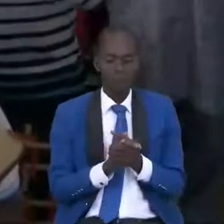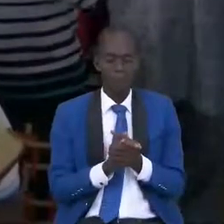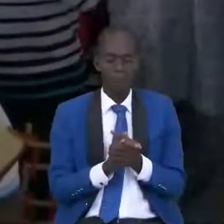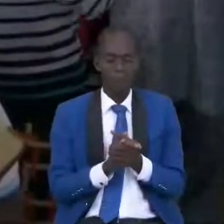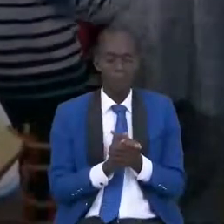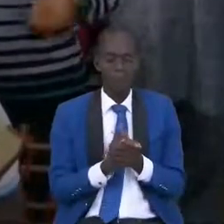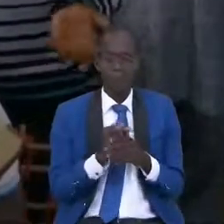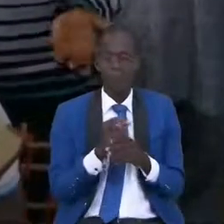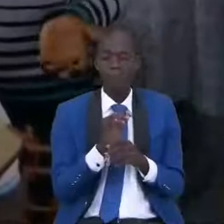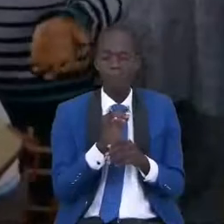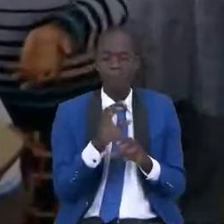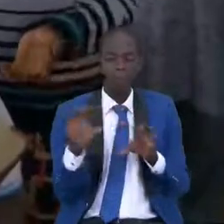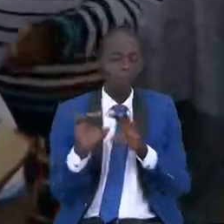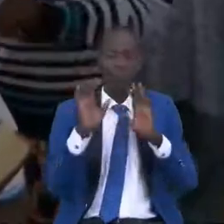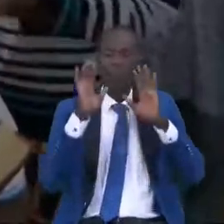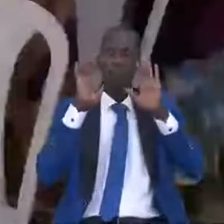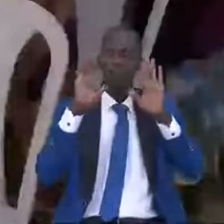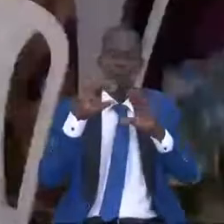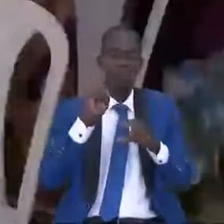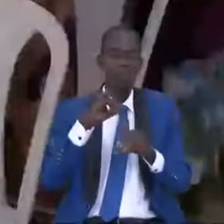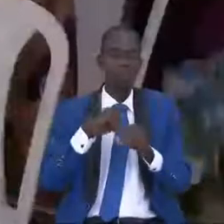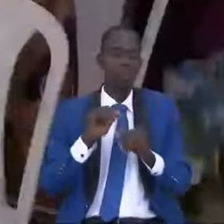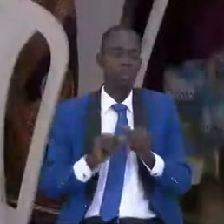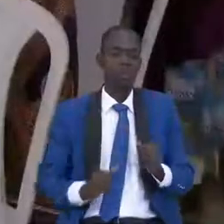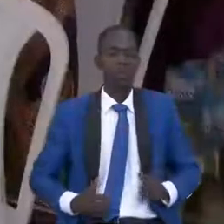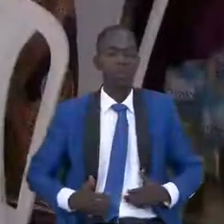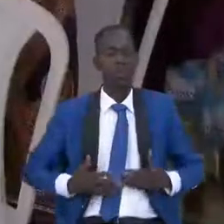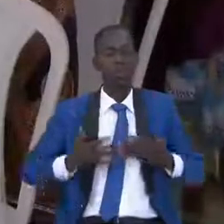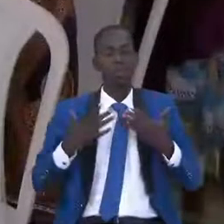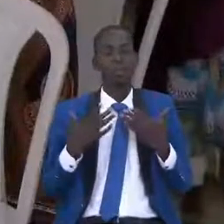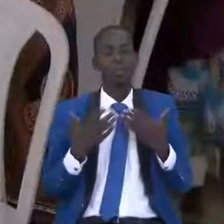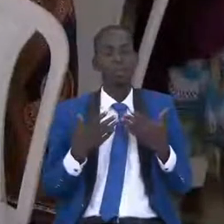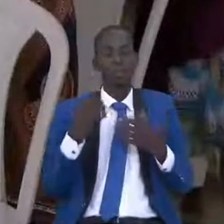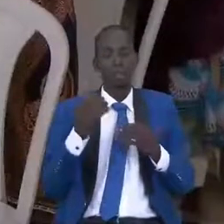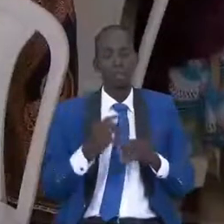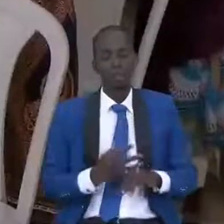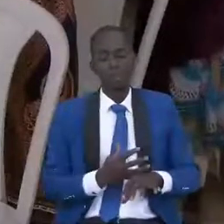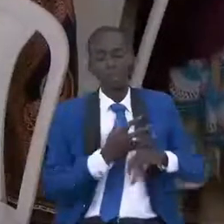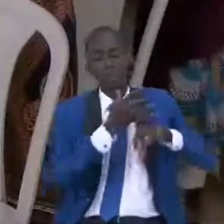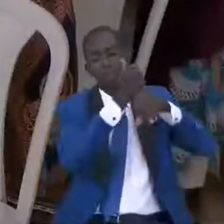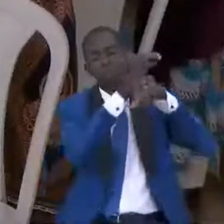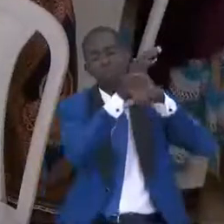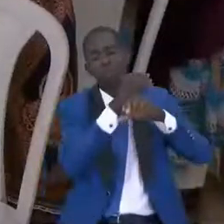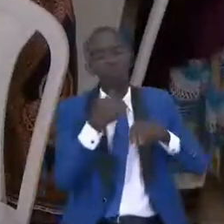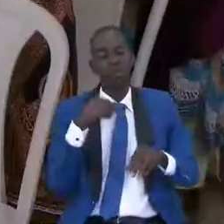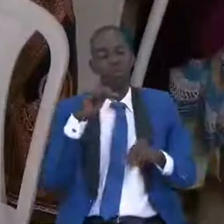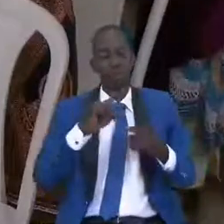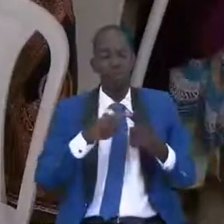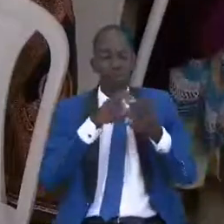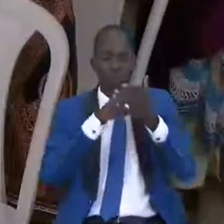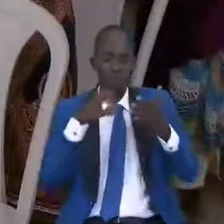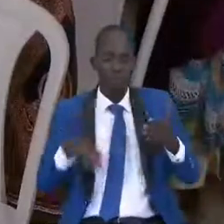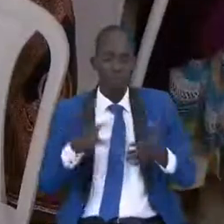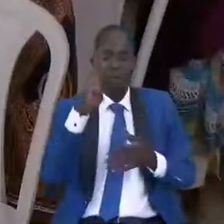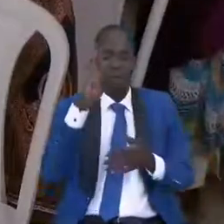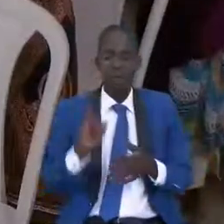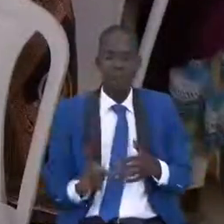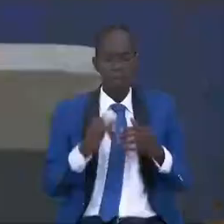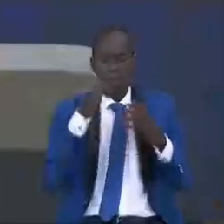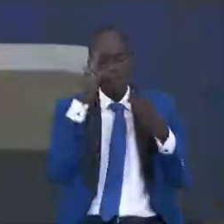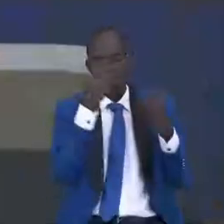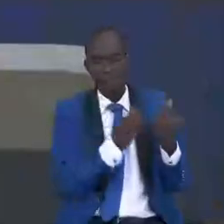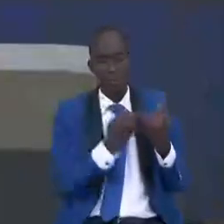Fais des prodiges dans chaque vie. Les montagnes que nous devons ôter par la foi ce